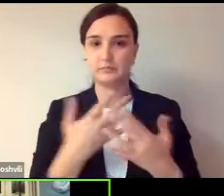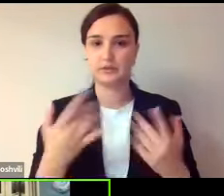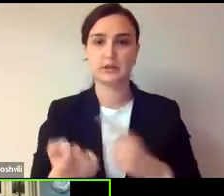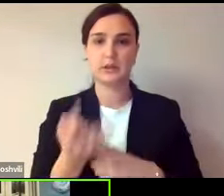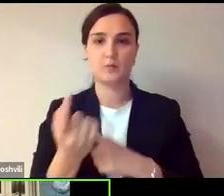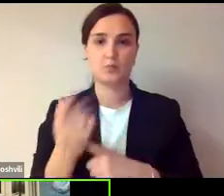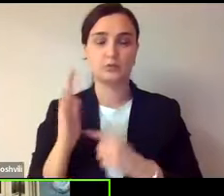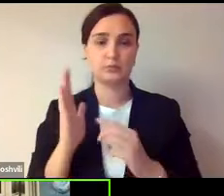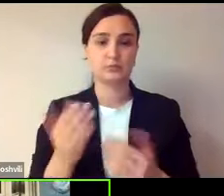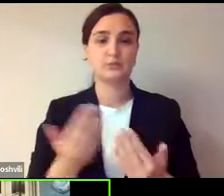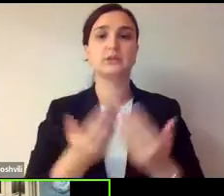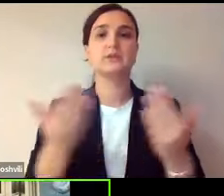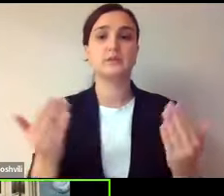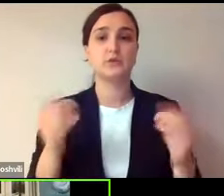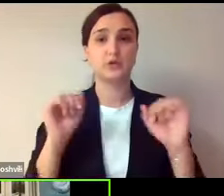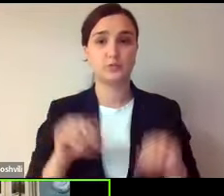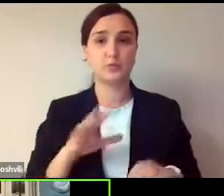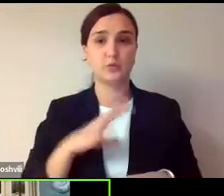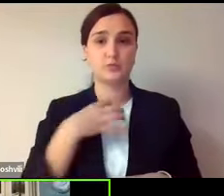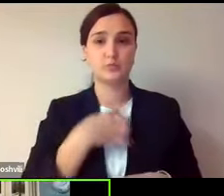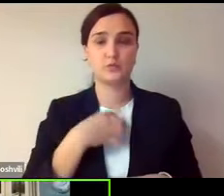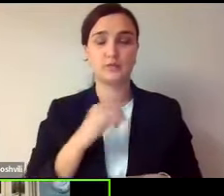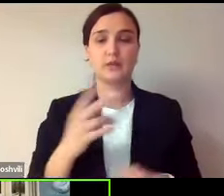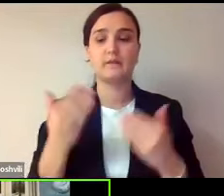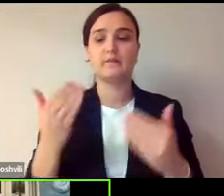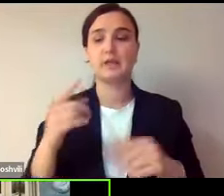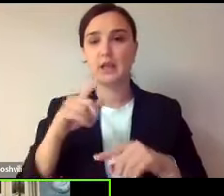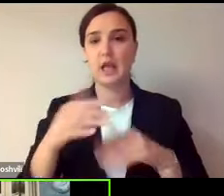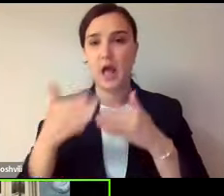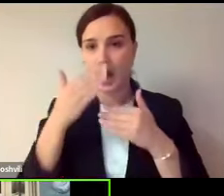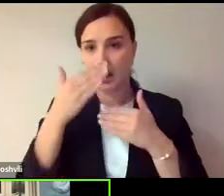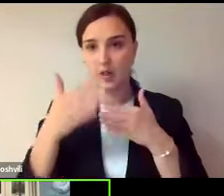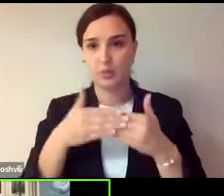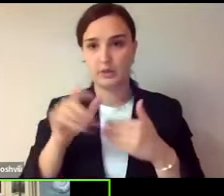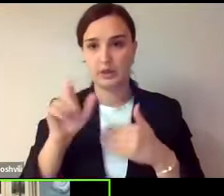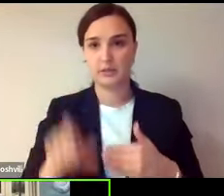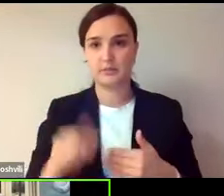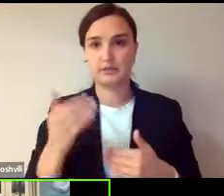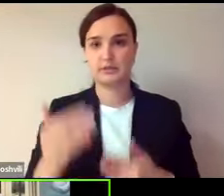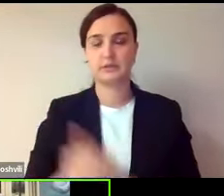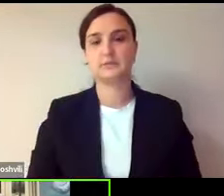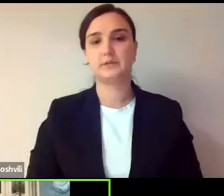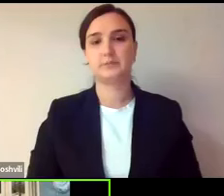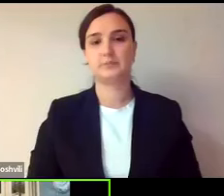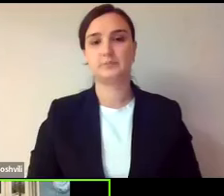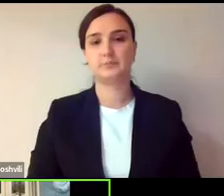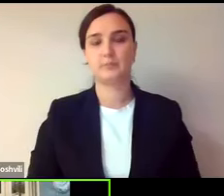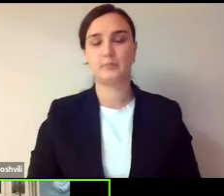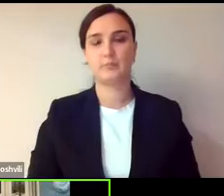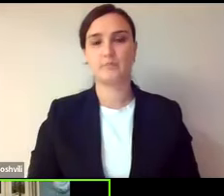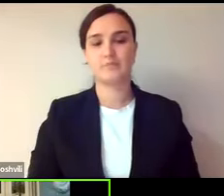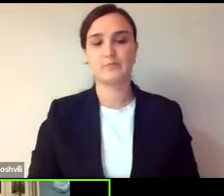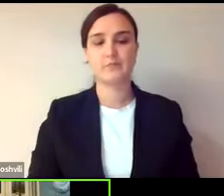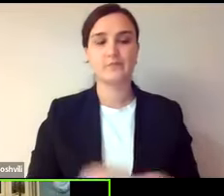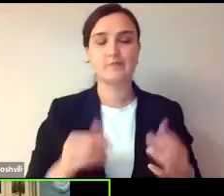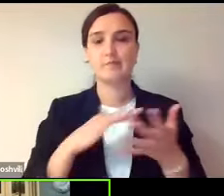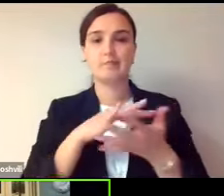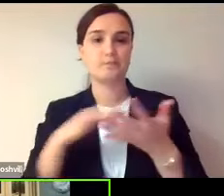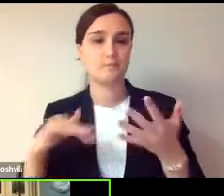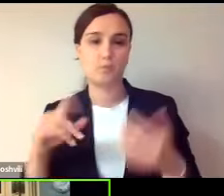რომელიც შეიძლება თქვენთვის იყოს აქტუალური ან თქვენი ახლობელი ადამიანისთვის. კარგით, აღარ გავაგრძელებ მეც